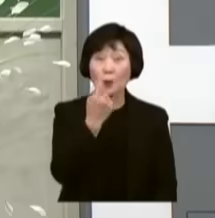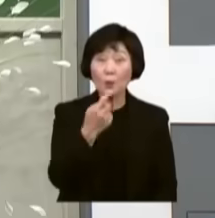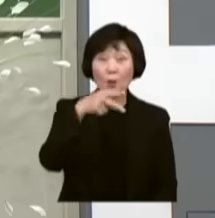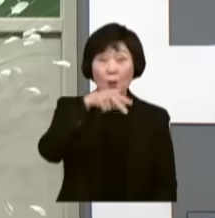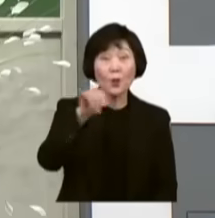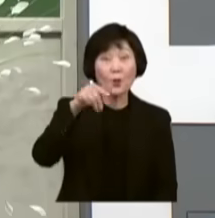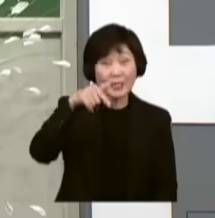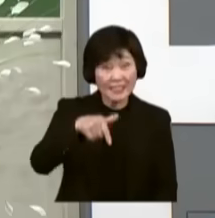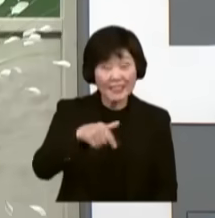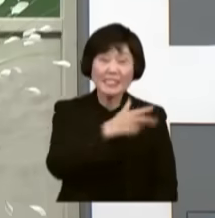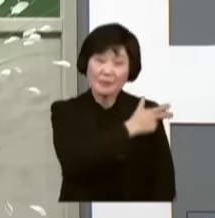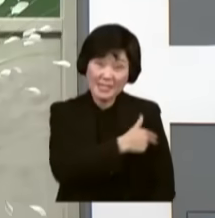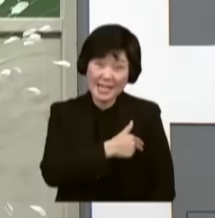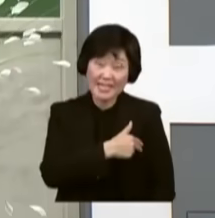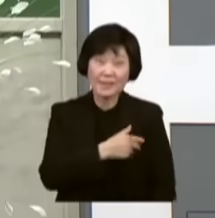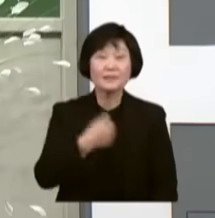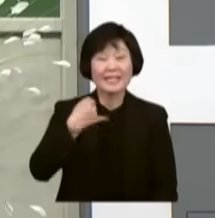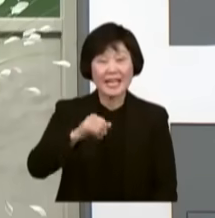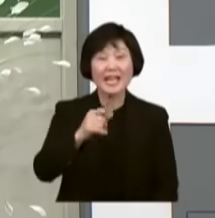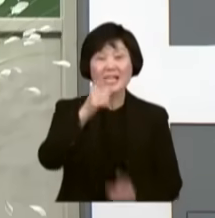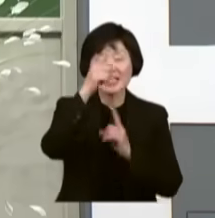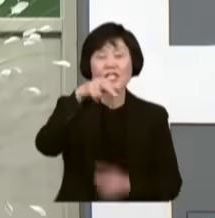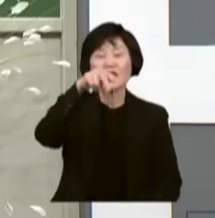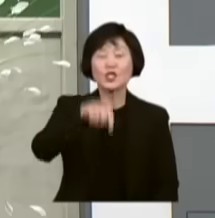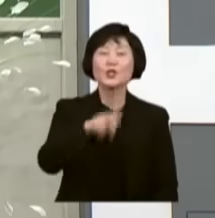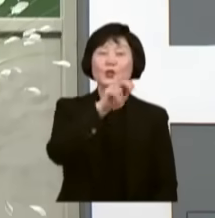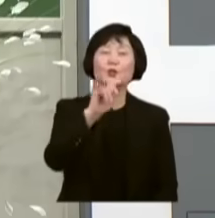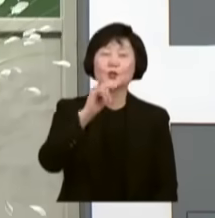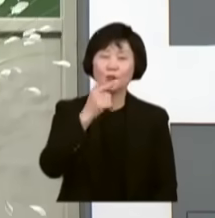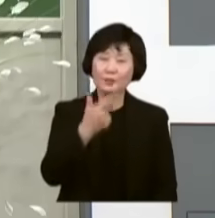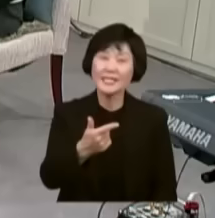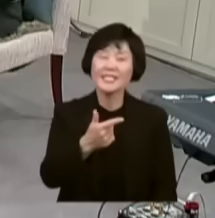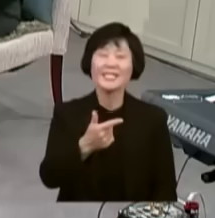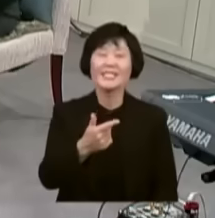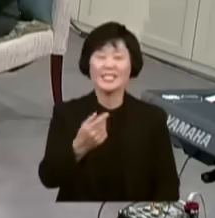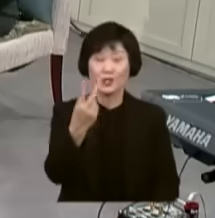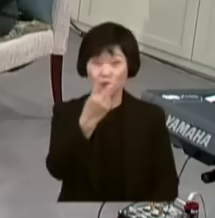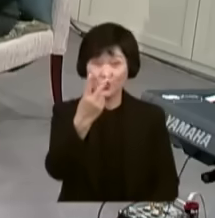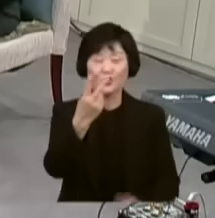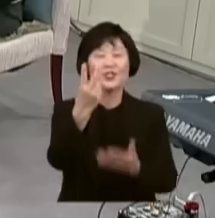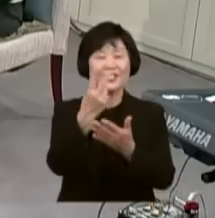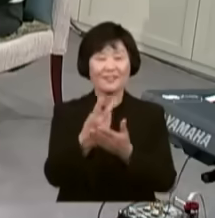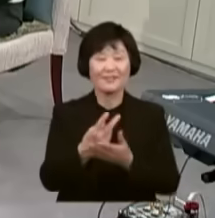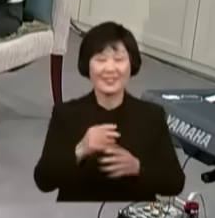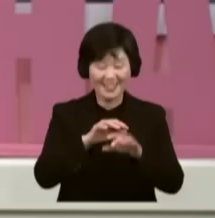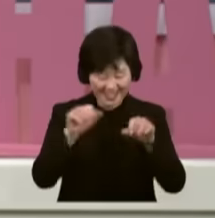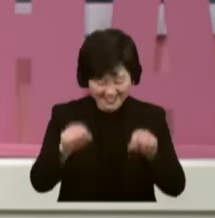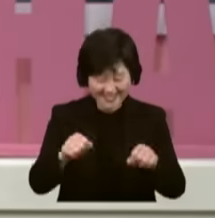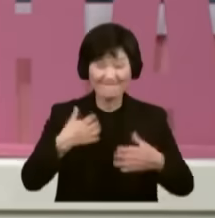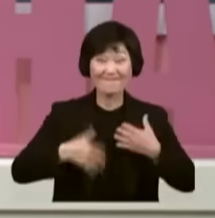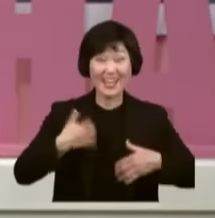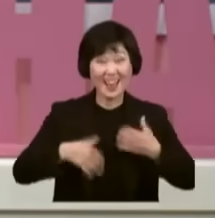보시기 집사님, 네, 이용식 집사님과 따님 이수민 양이 나오셨습니다. 반갑습니다. 어서 오세요. 안녕하세요. 네. 반갑습니다.